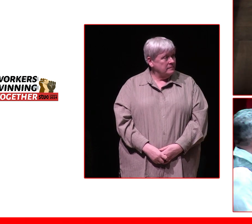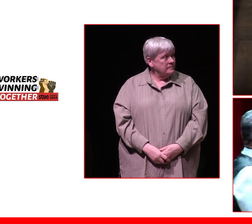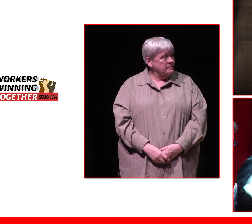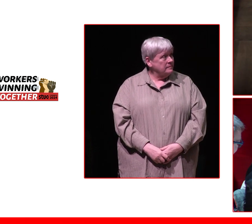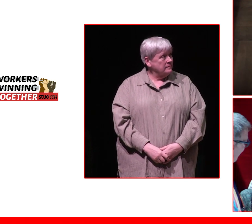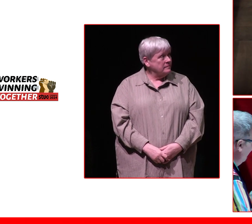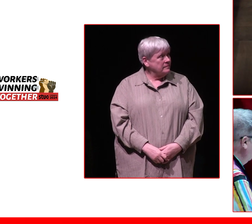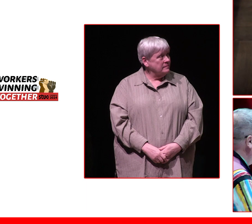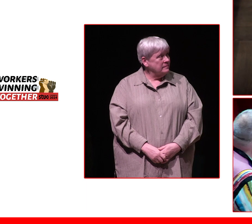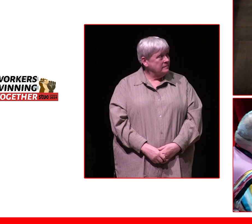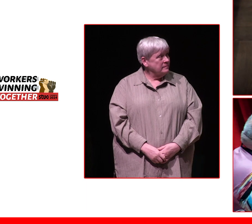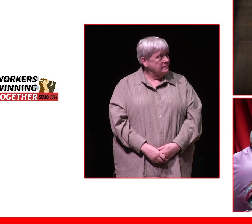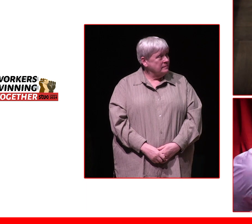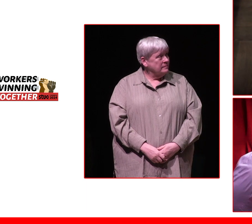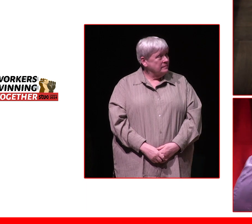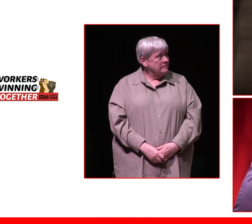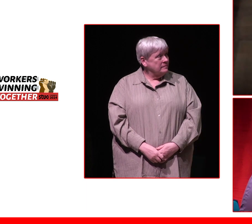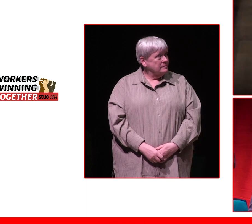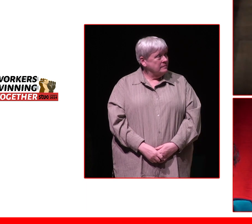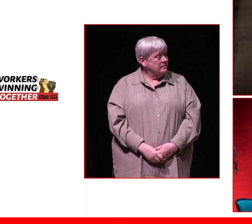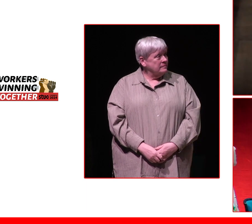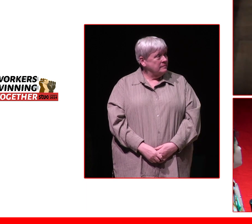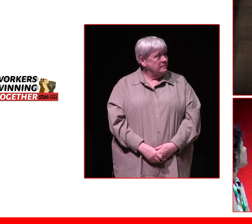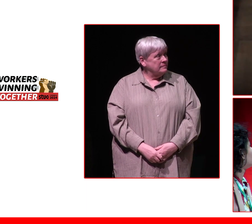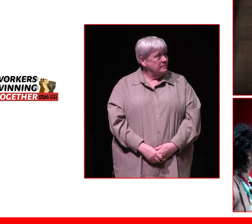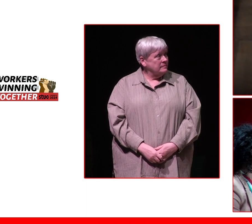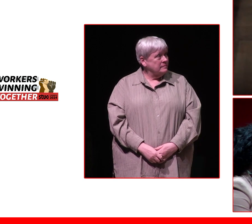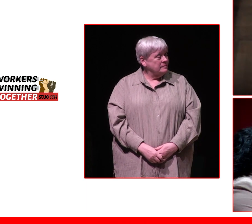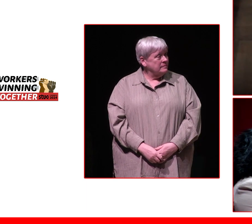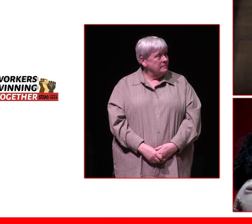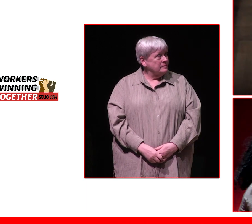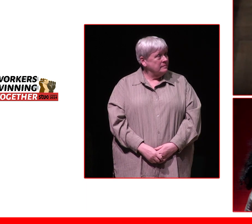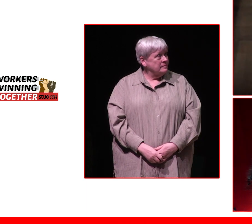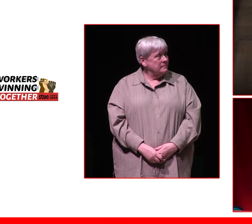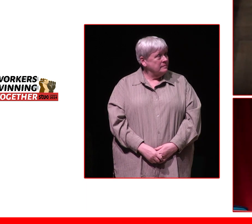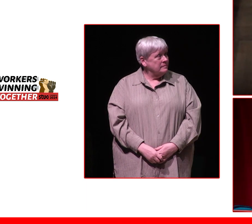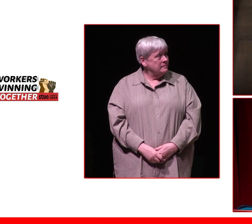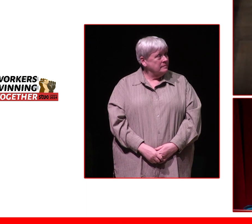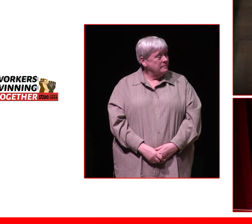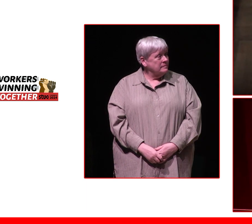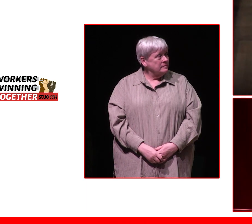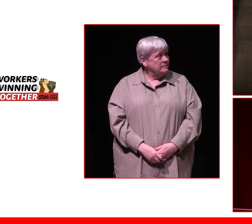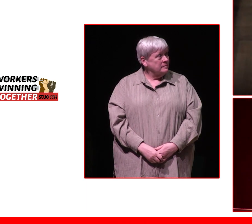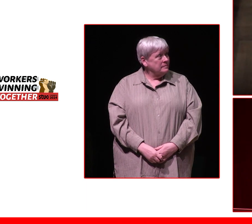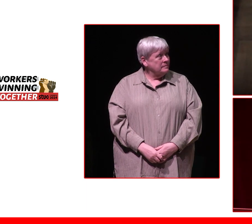أو زعيم أحزابنا السياسية الرئيسية الأخرى ما هي رسالتكم لهم؟